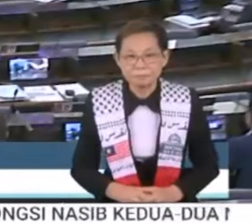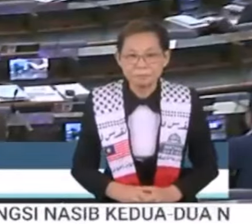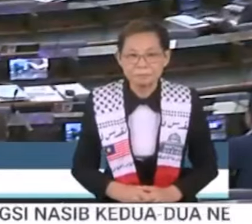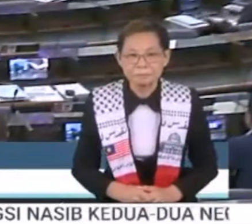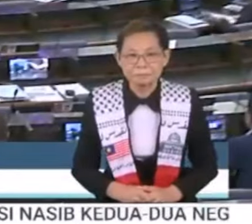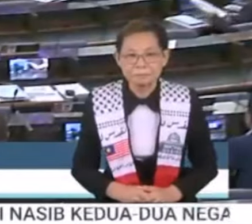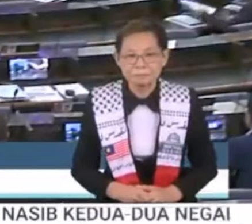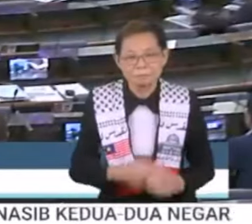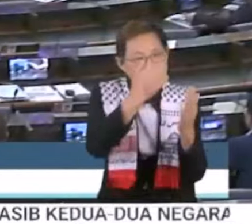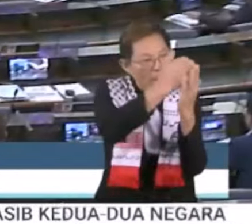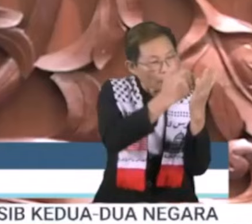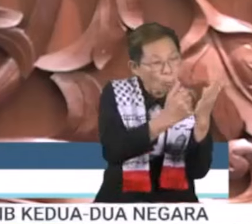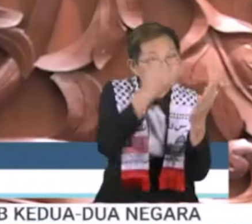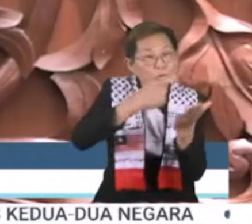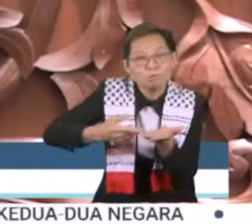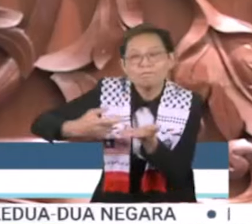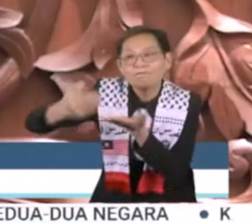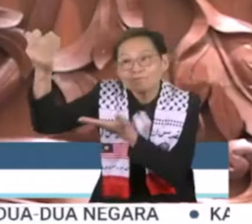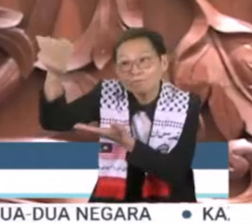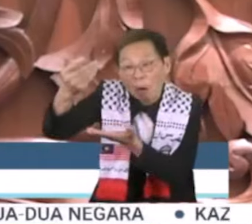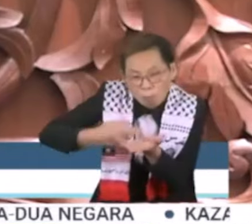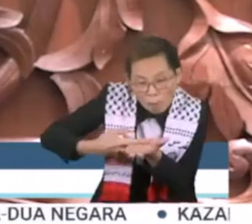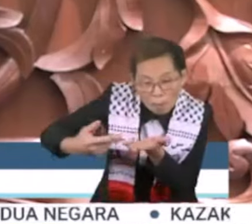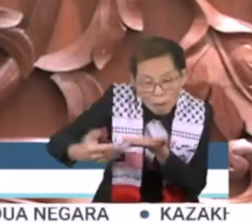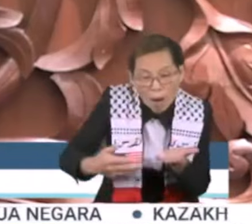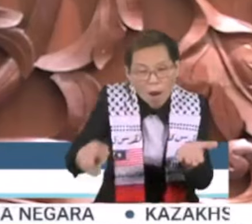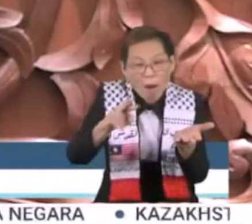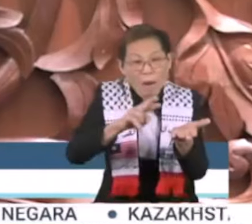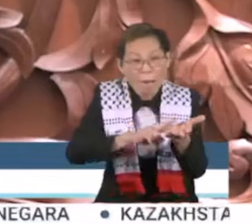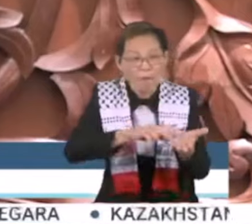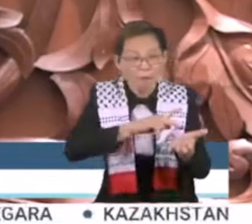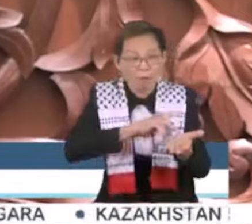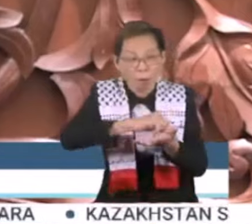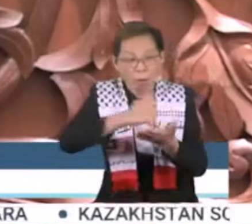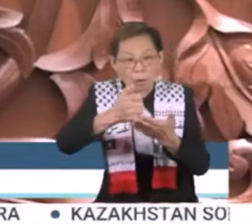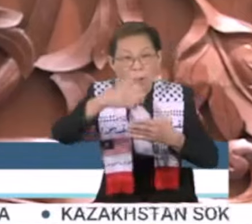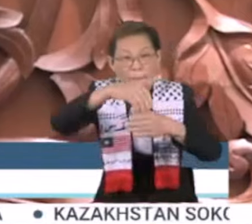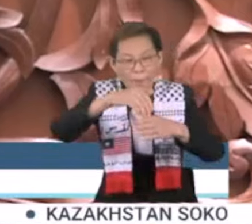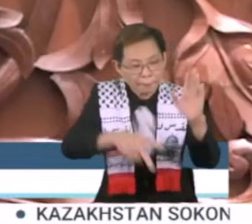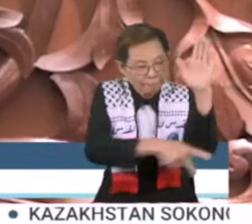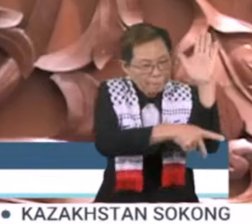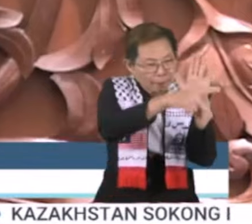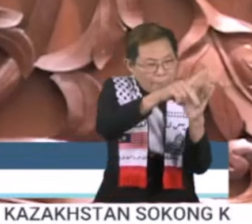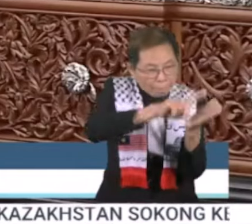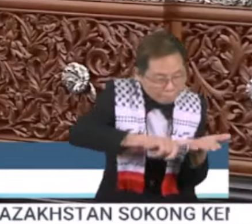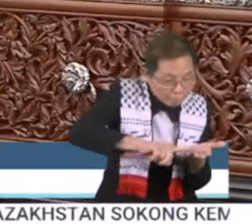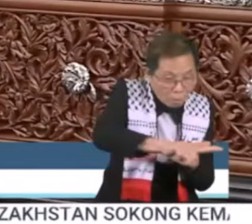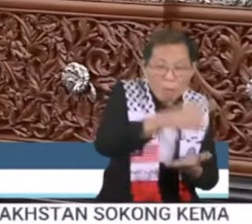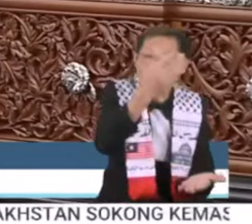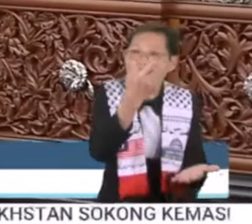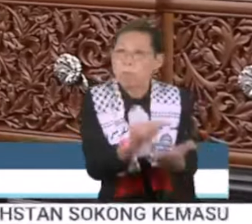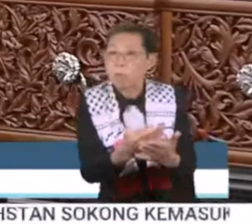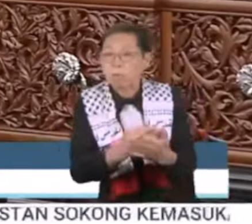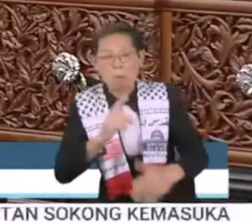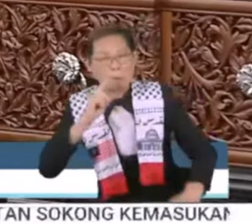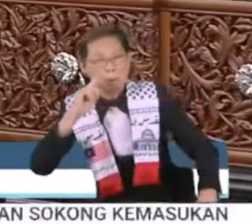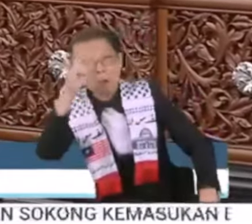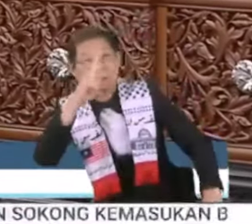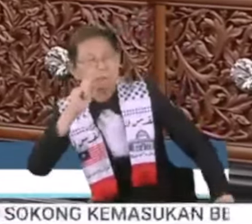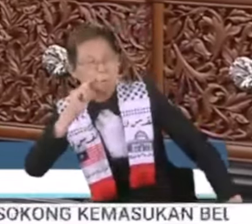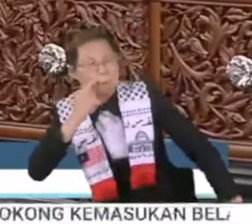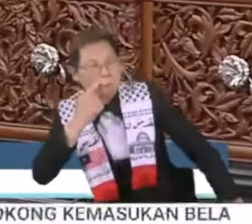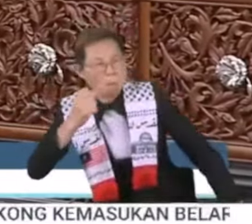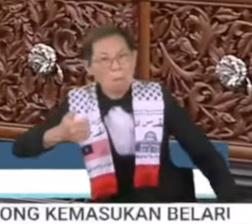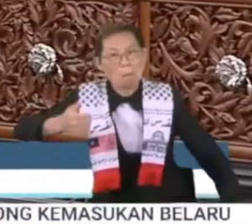Dalam pada itu, langkah untuk membahaskan laporan Ketua Ordin Negara pada persidangan Dewan Rakyat minggu hadapan membuktikan keseriusan